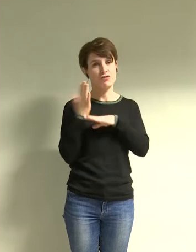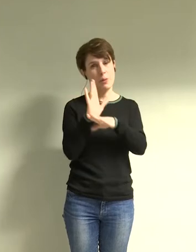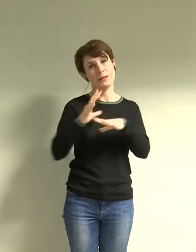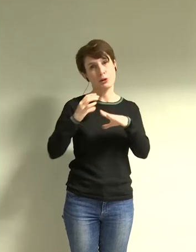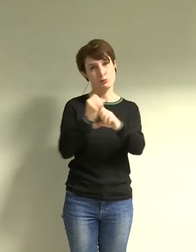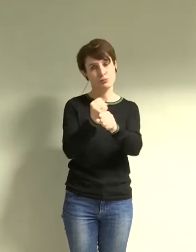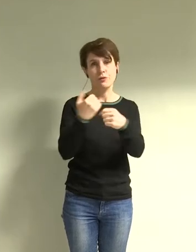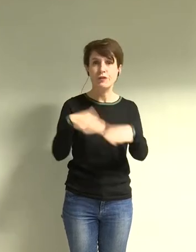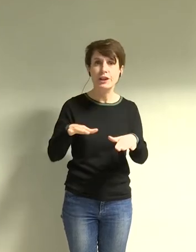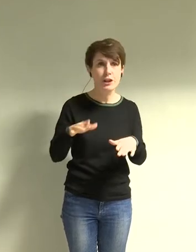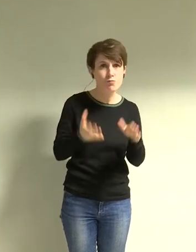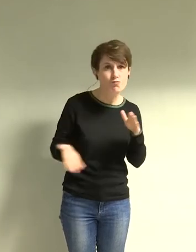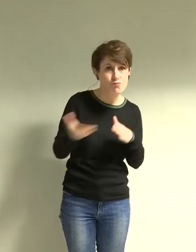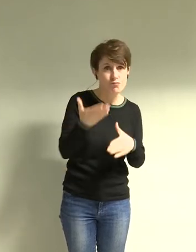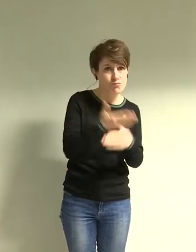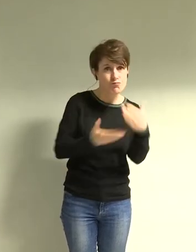des prises de parole